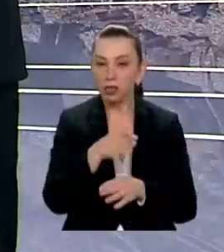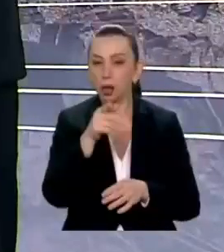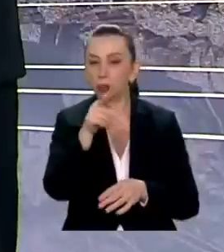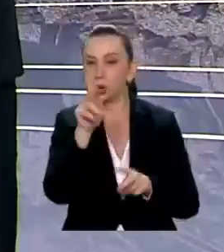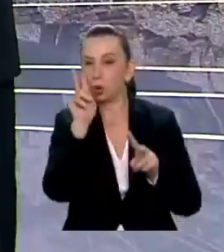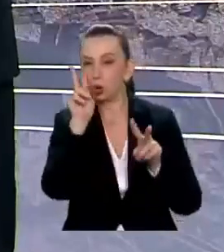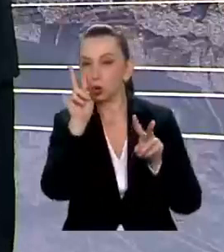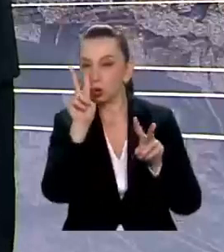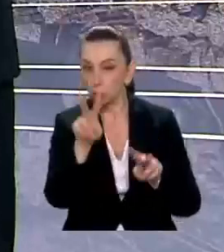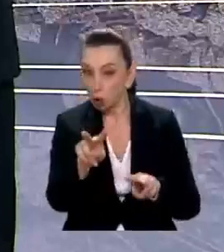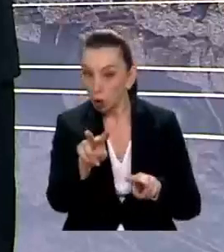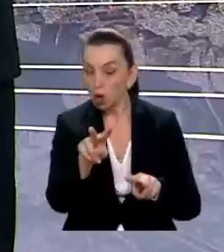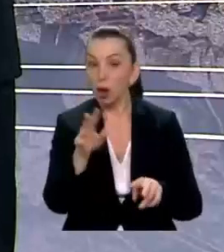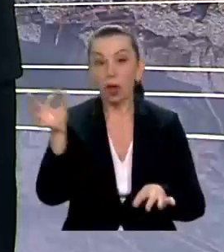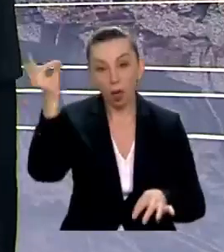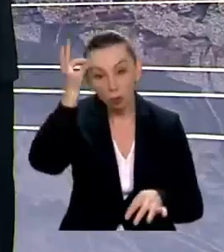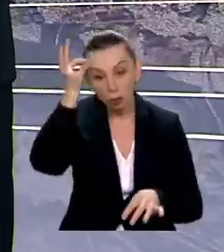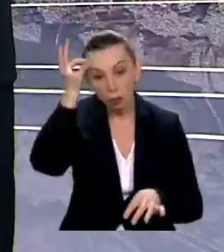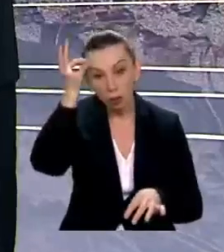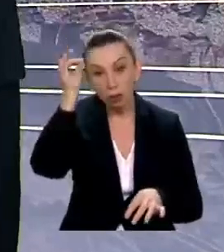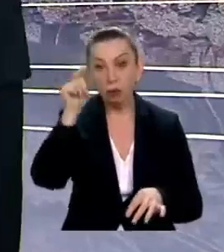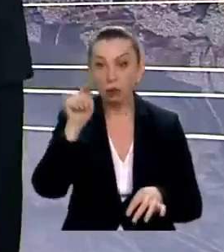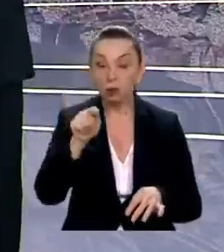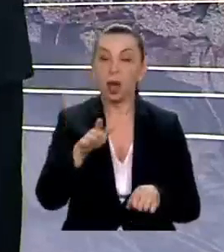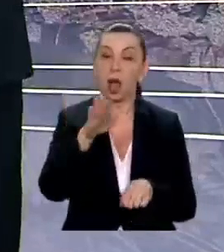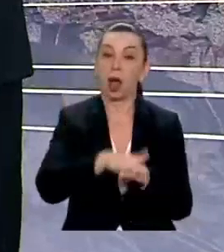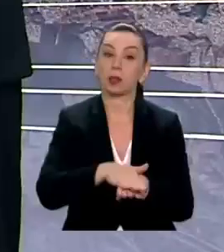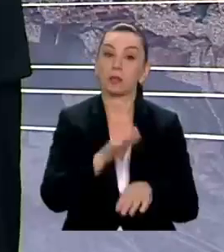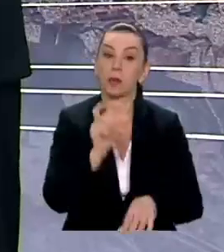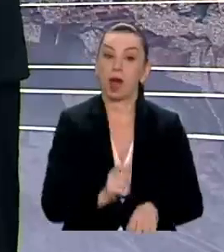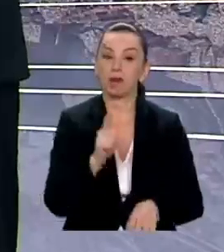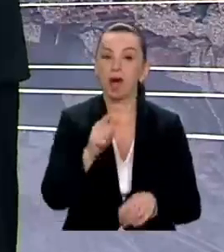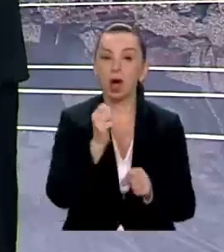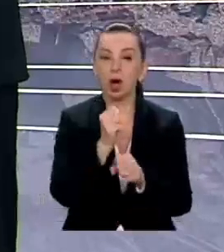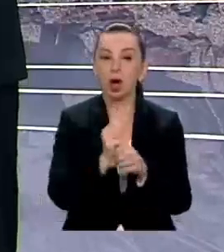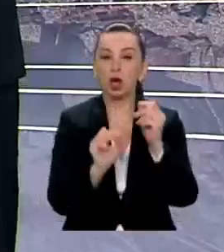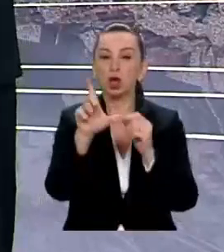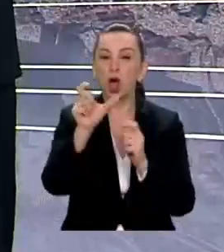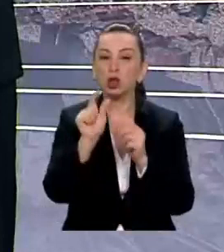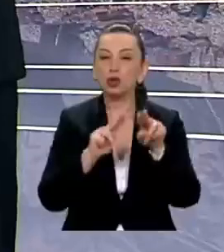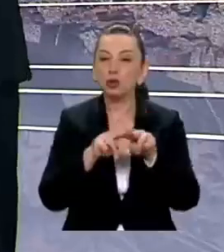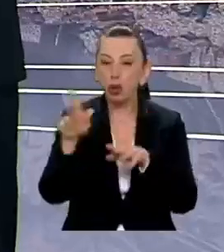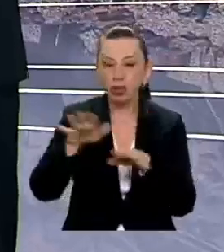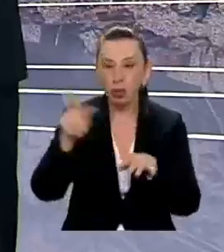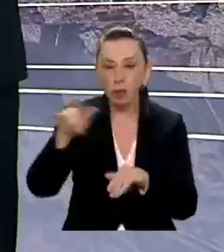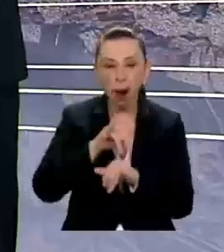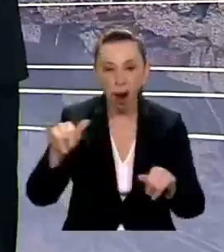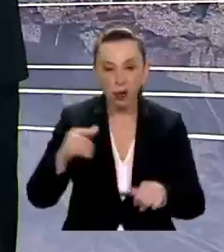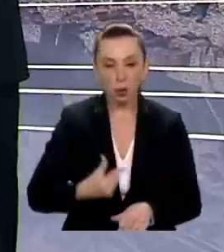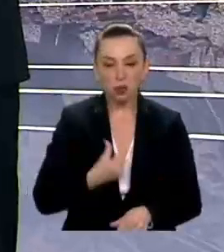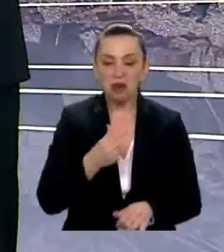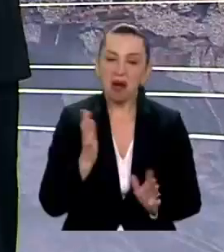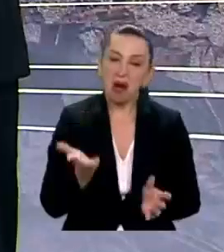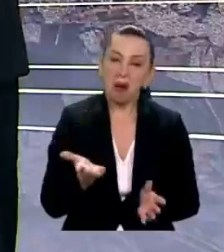bu görüntüleri izleyerek adımlar atmamız gerekecek. Gerçi Gölcük depremi de aynı şeyleri söylemiştik ama sonuç burada. Gelin